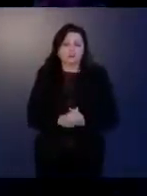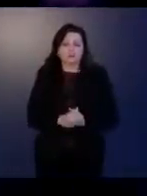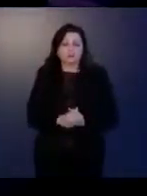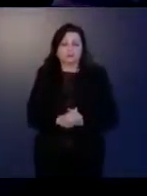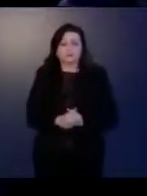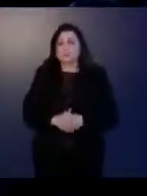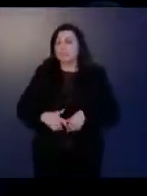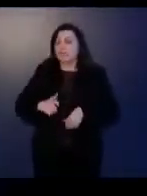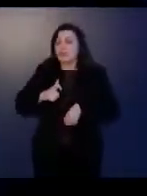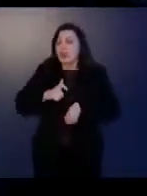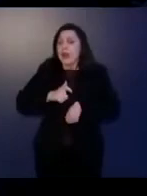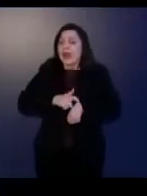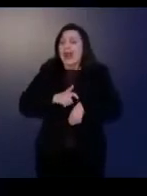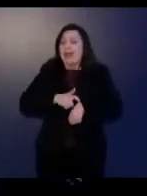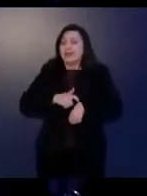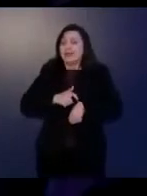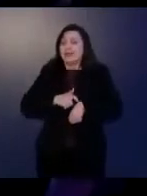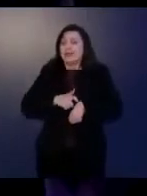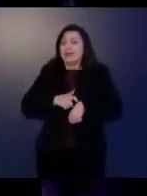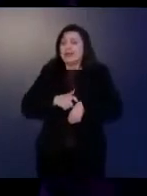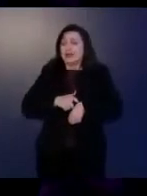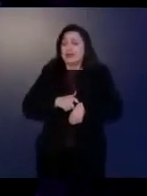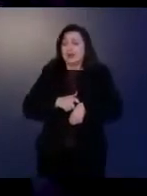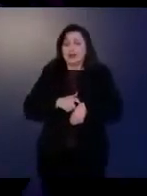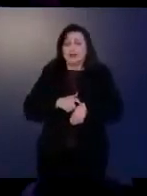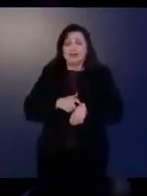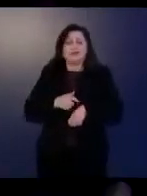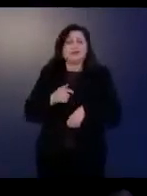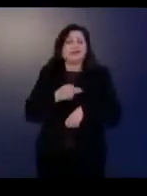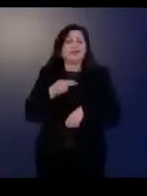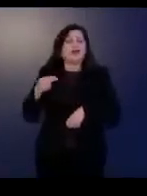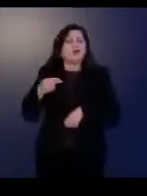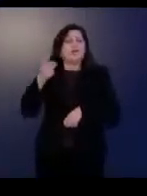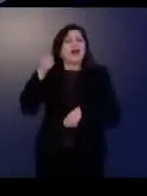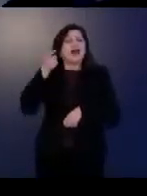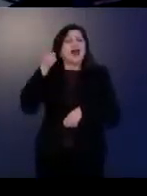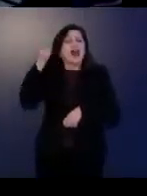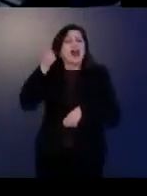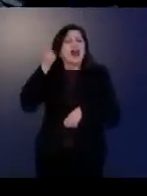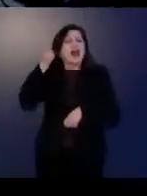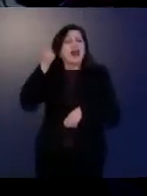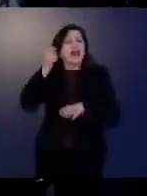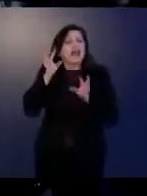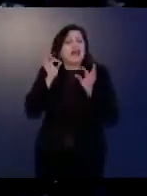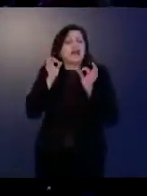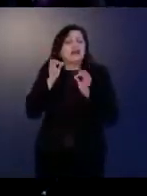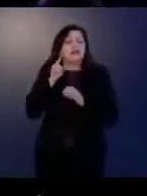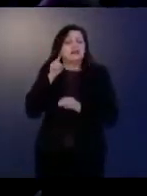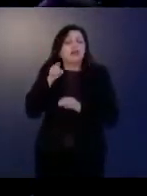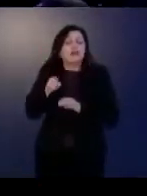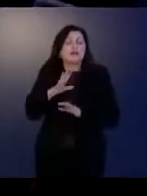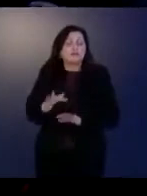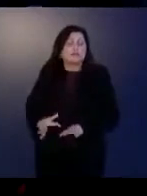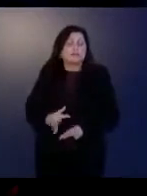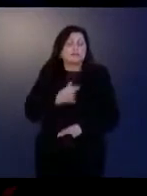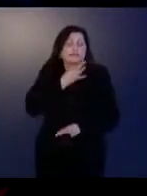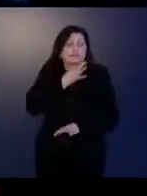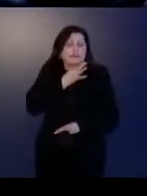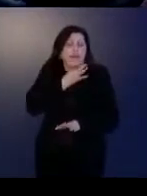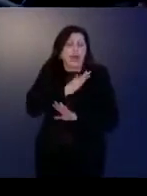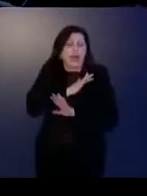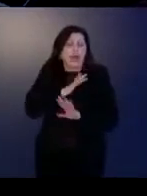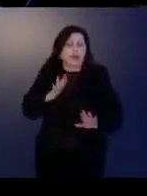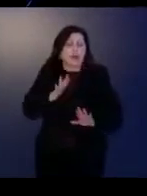Αυτή τη στιγμή η ρύθμιση των χρεών είναι εθνική ανάγκη. Το δημόσιο